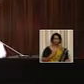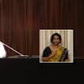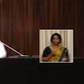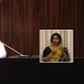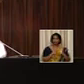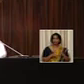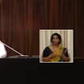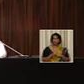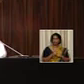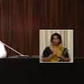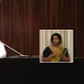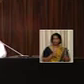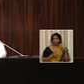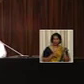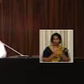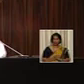අවසාන ප්‍රශ්නේ කවුද